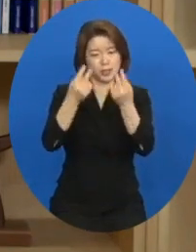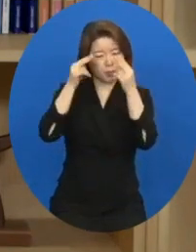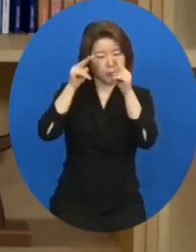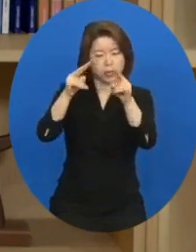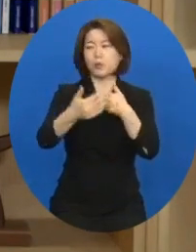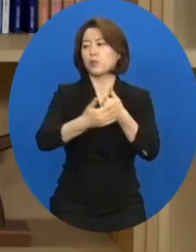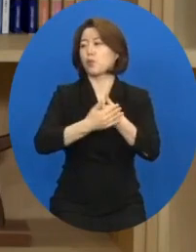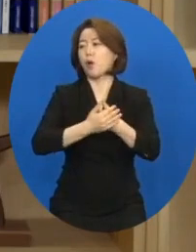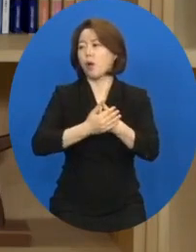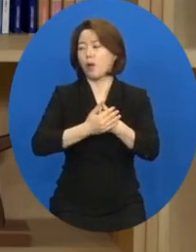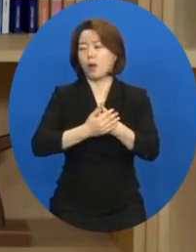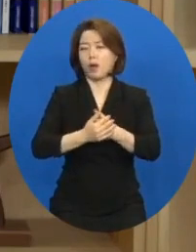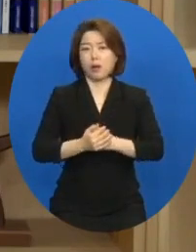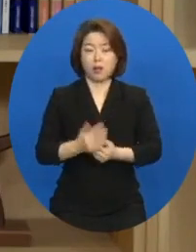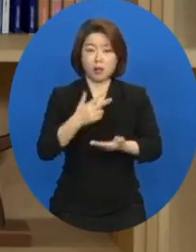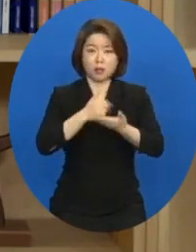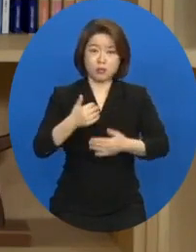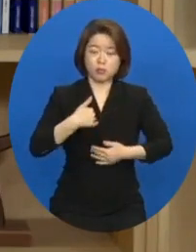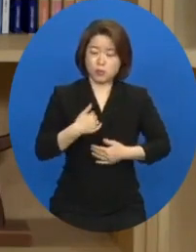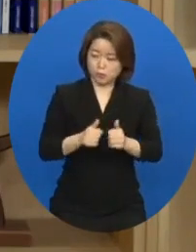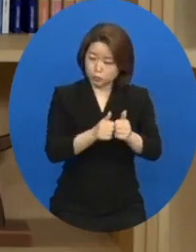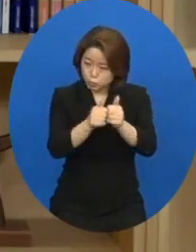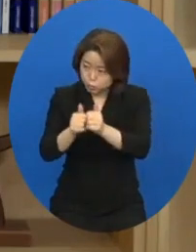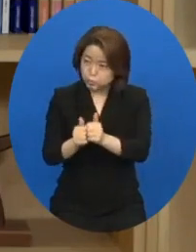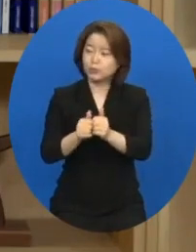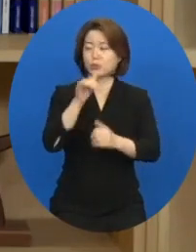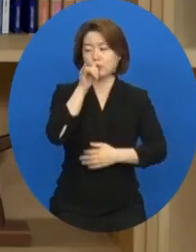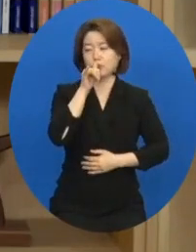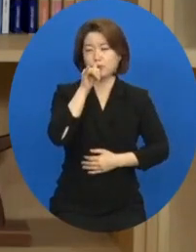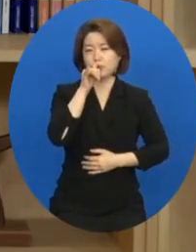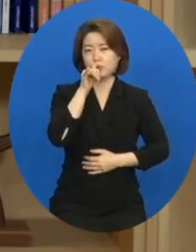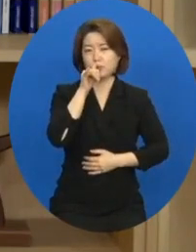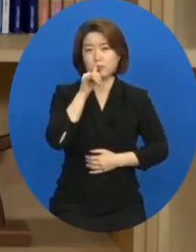하십니다 주님은 저와 동행 하십니다